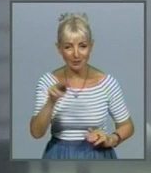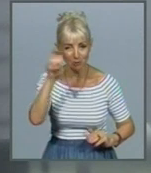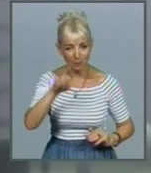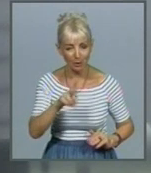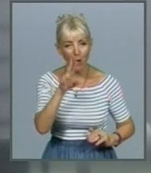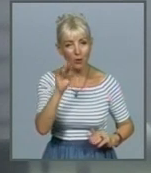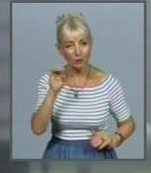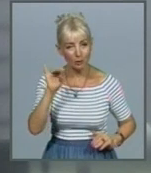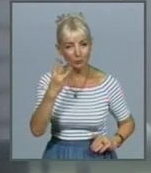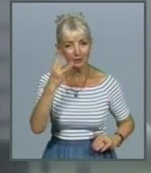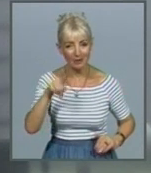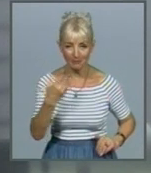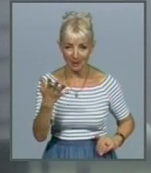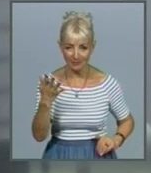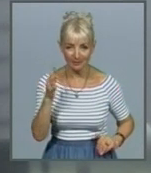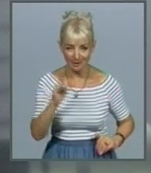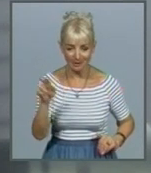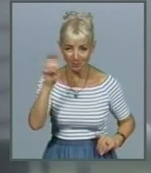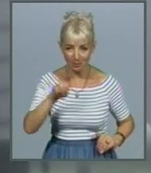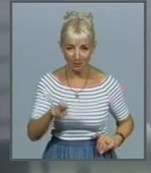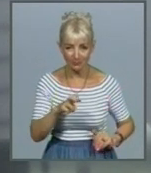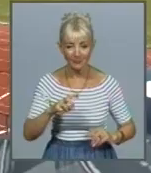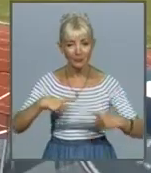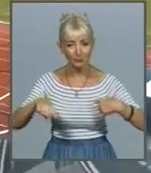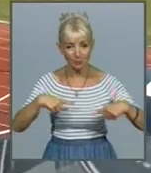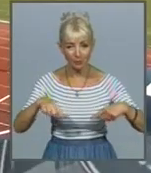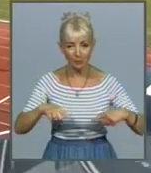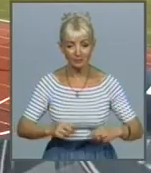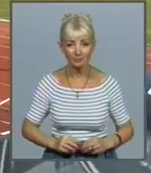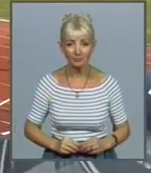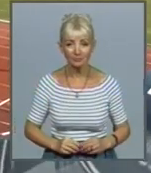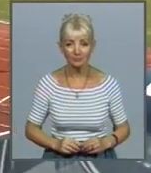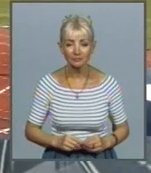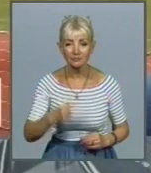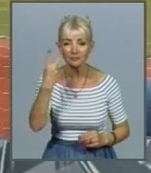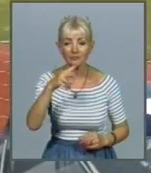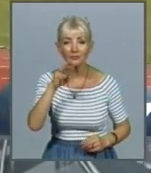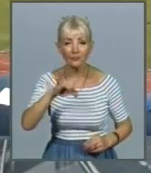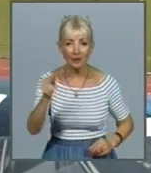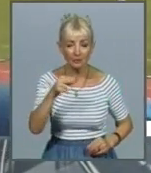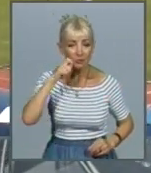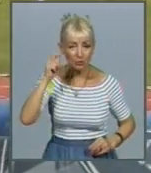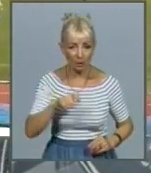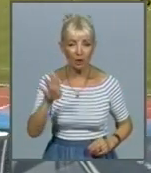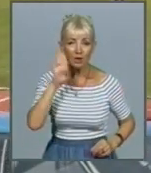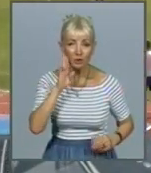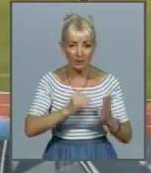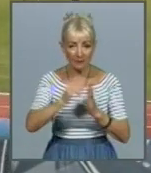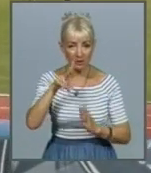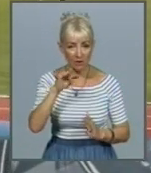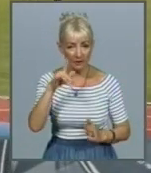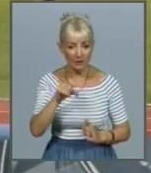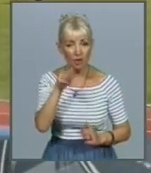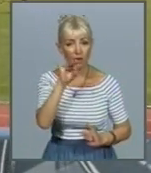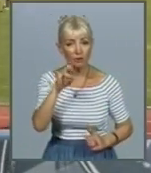три с половиной продолжение эфира футбол в 20 туре чемпионата украины в женской высшей лиге жил